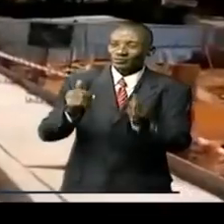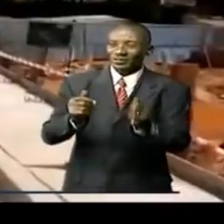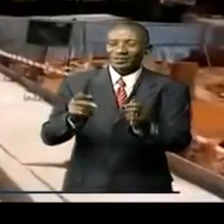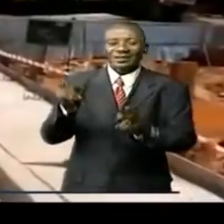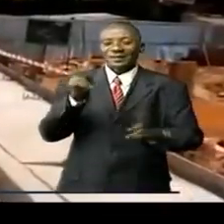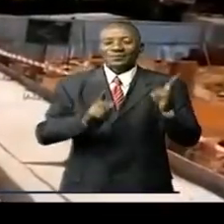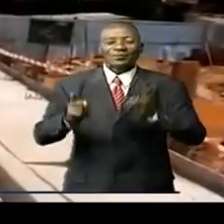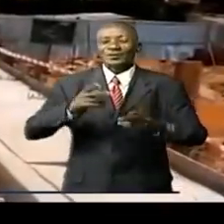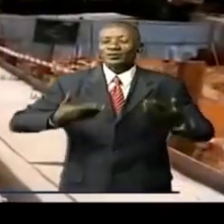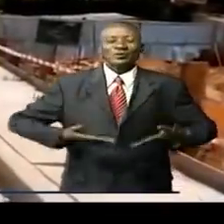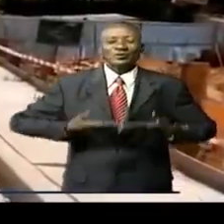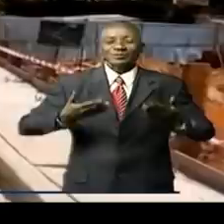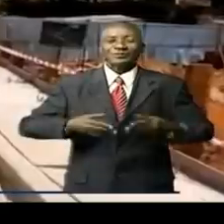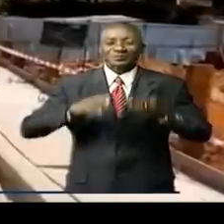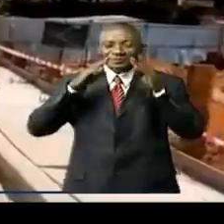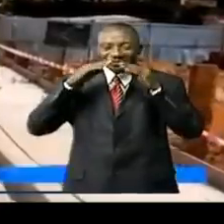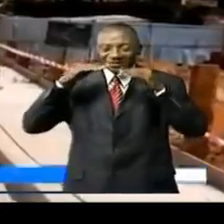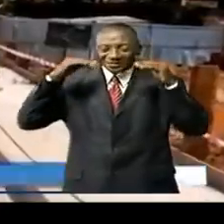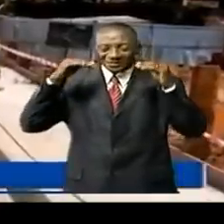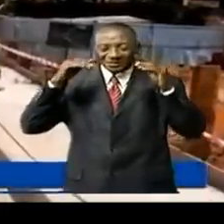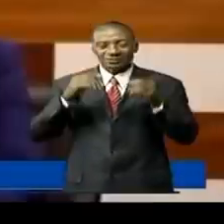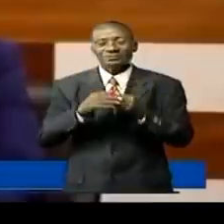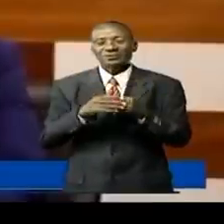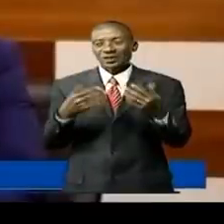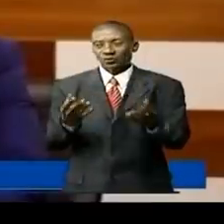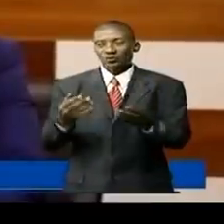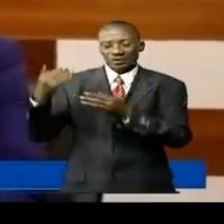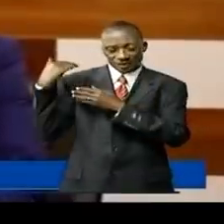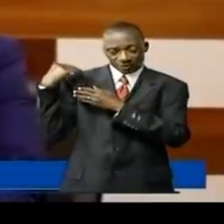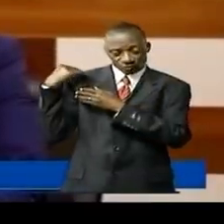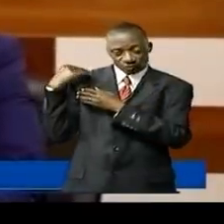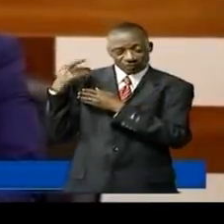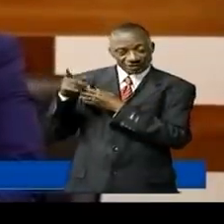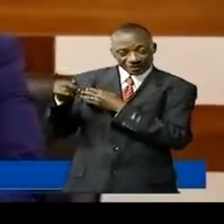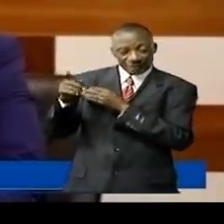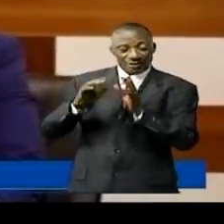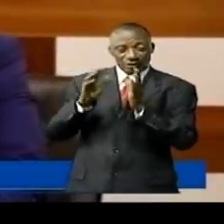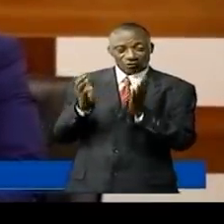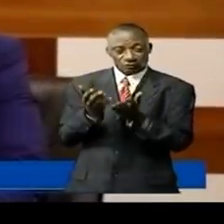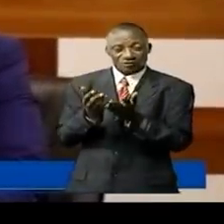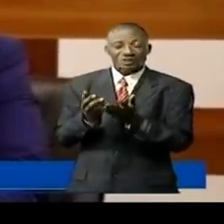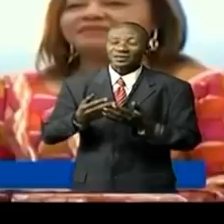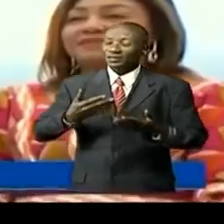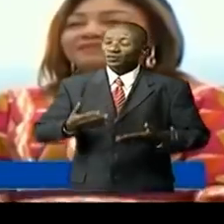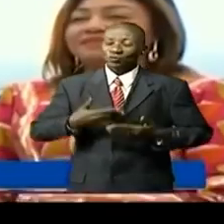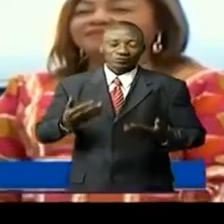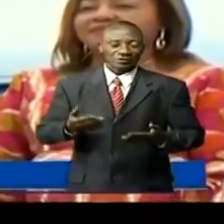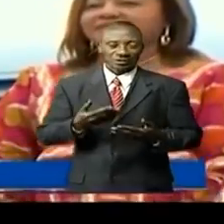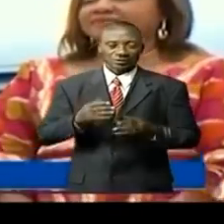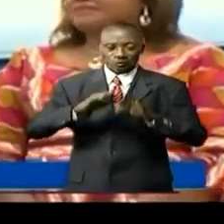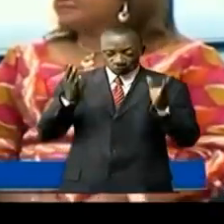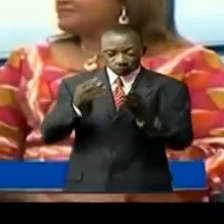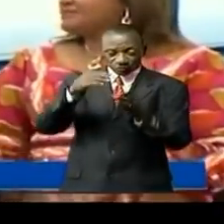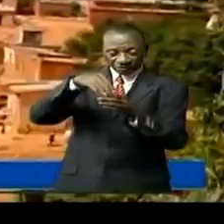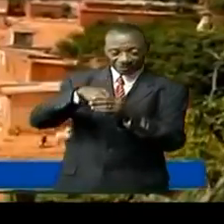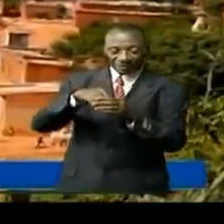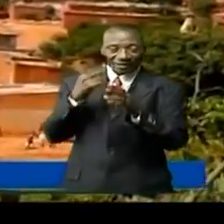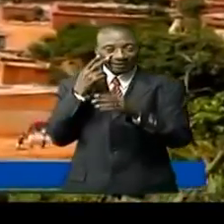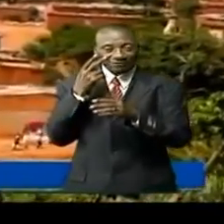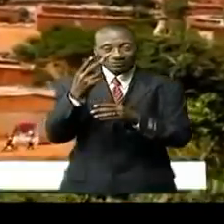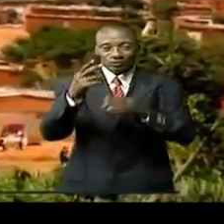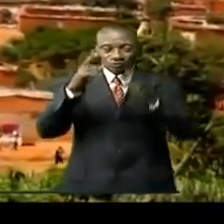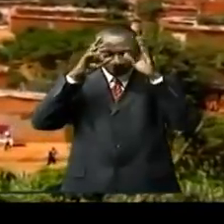qui salue l'engagement de l'autorité municipale qui s'inscrit dans la droite ligne de la vision du chef de l'État